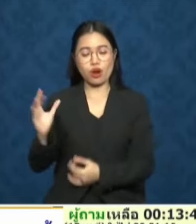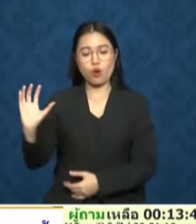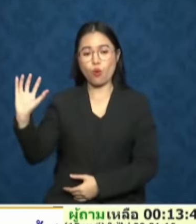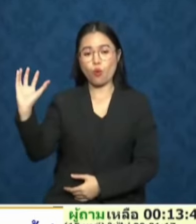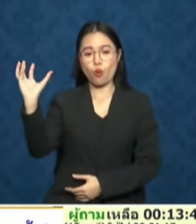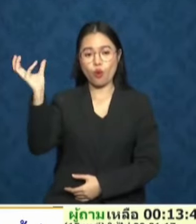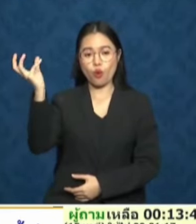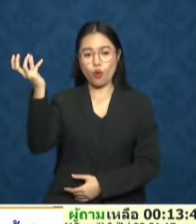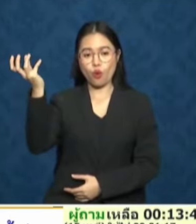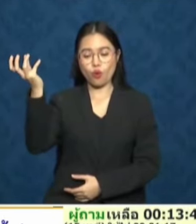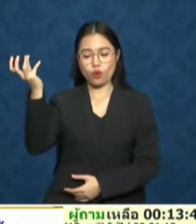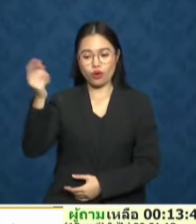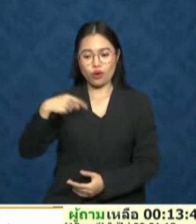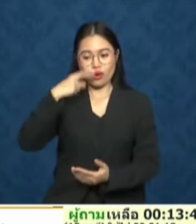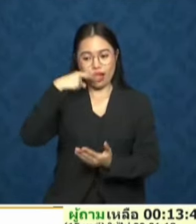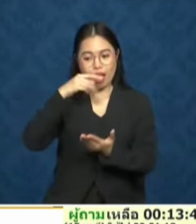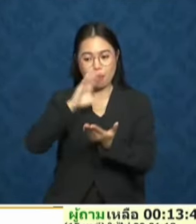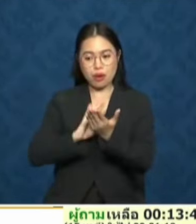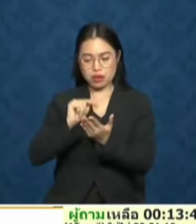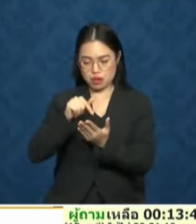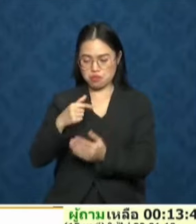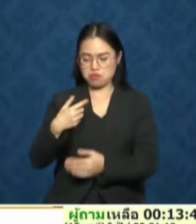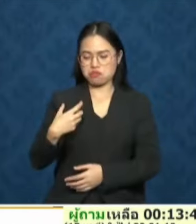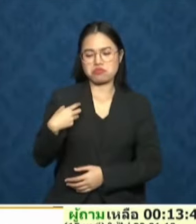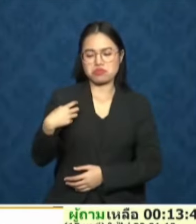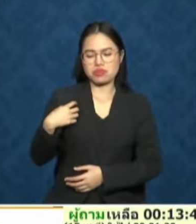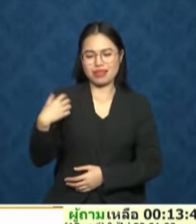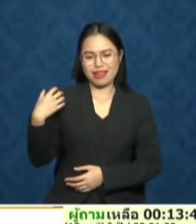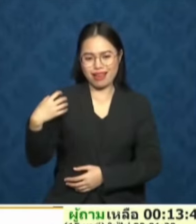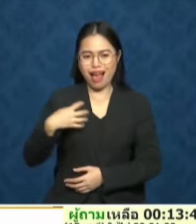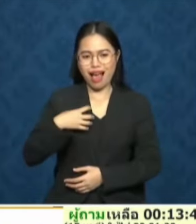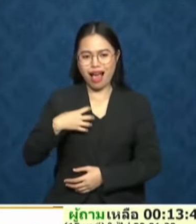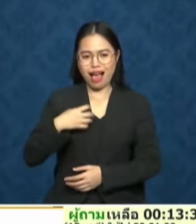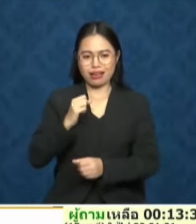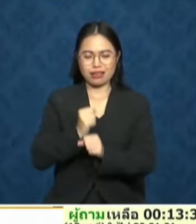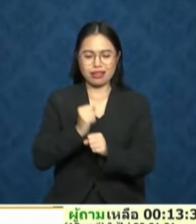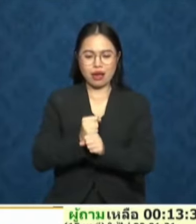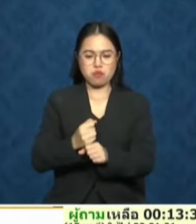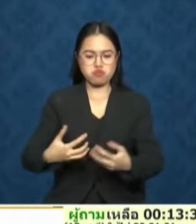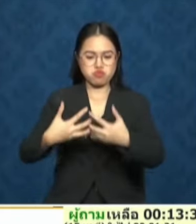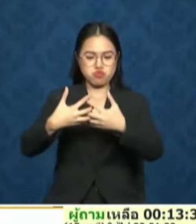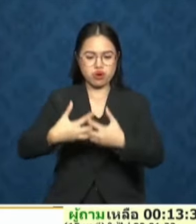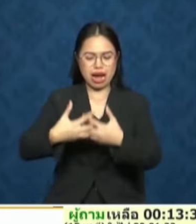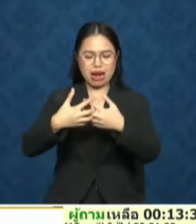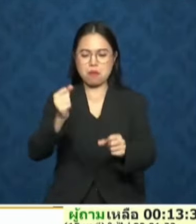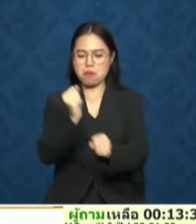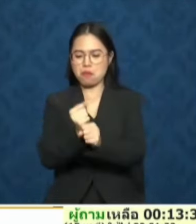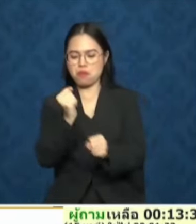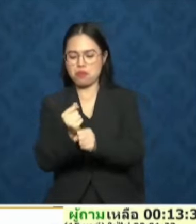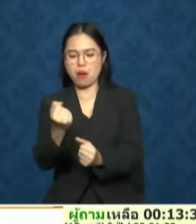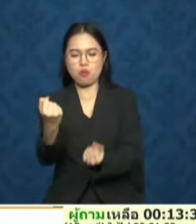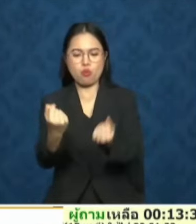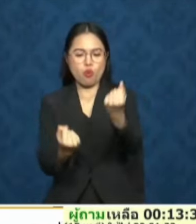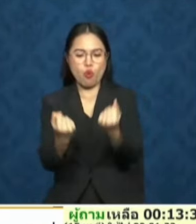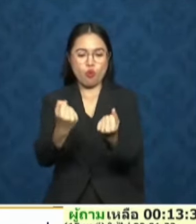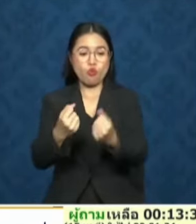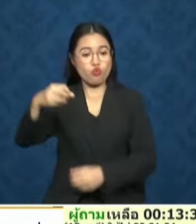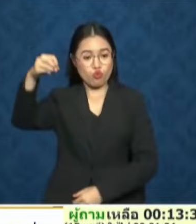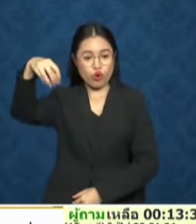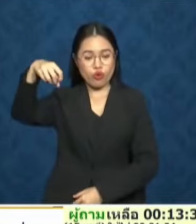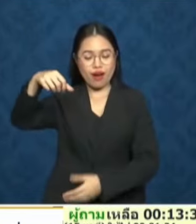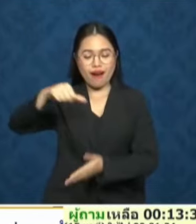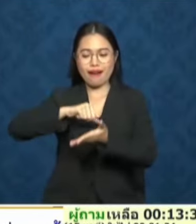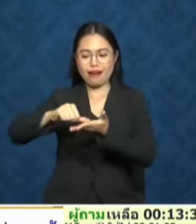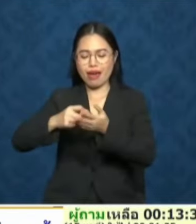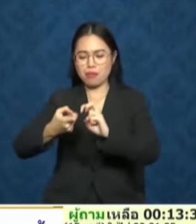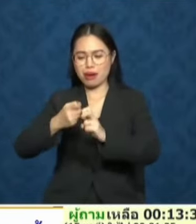รวมถประเทศไยเองก็มีความพยายามทจะผลัดนอุตสาหกรรมยานยนตไฟฟ้าเพื่อแก้ไขปัญหามวลพิททางอากาศและแ้ไปัหา